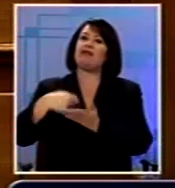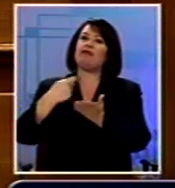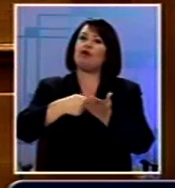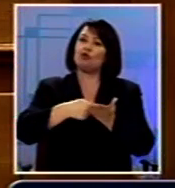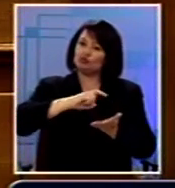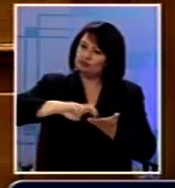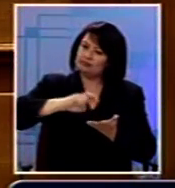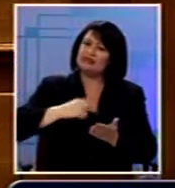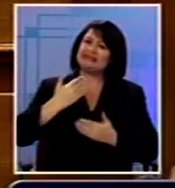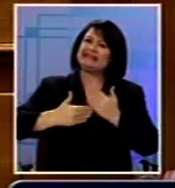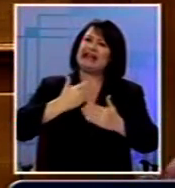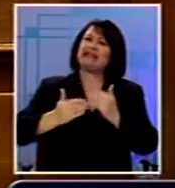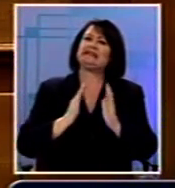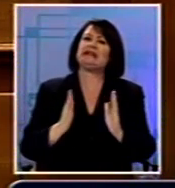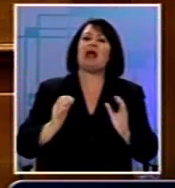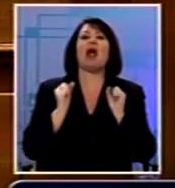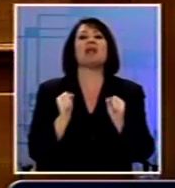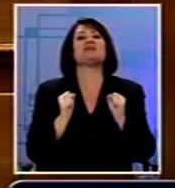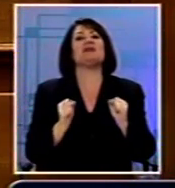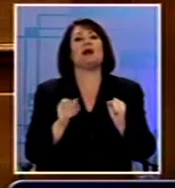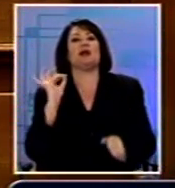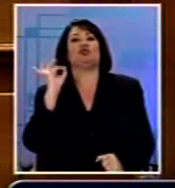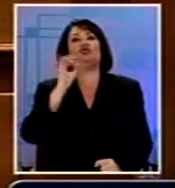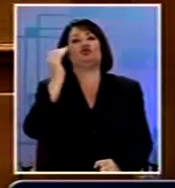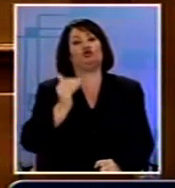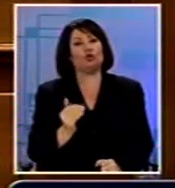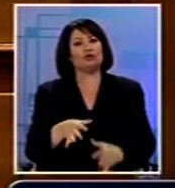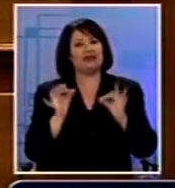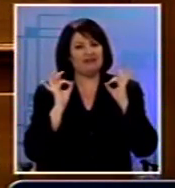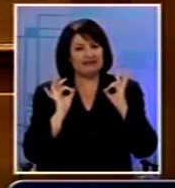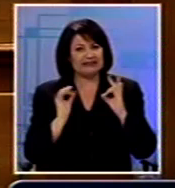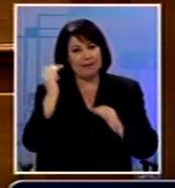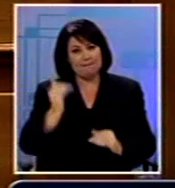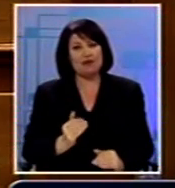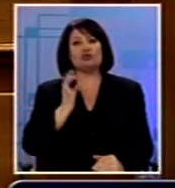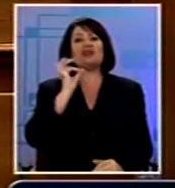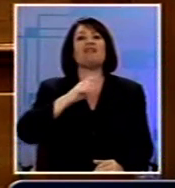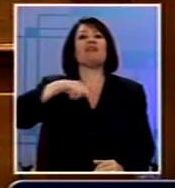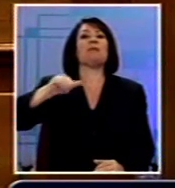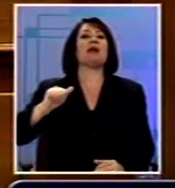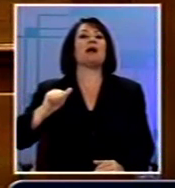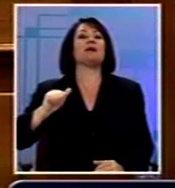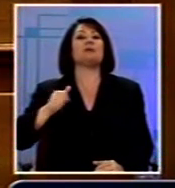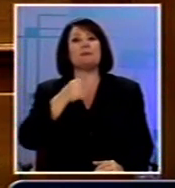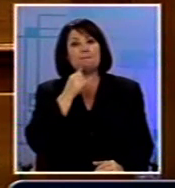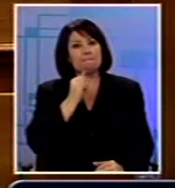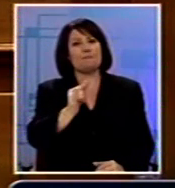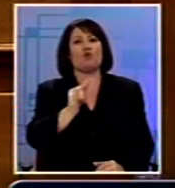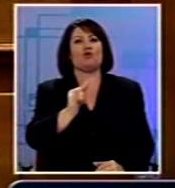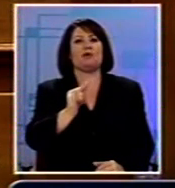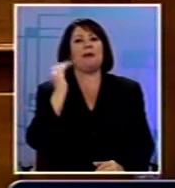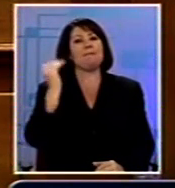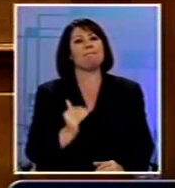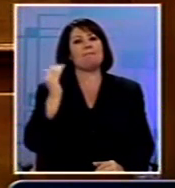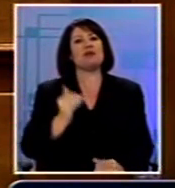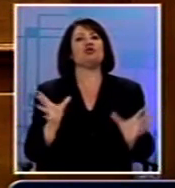σταδιακά θα είμαστε με ασφάλεια μέσα στους στόχους. Και φυσικά με τη μείωση του ΦΠΑ, όπου μονιμοποιήθηκε η